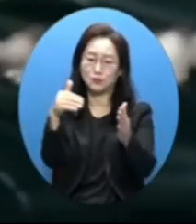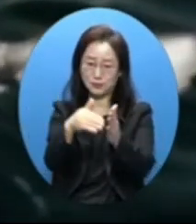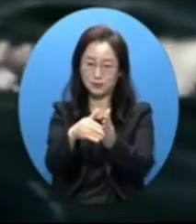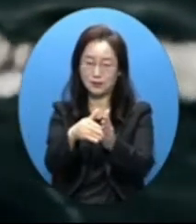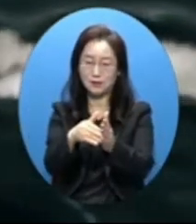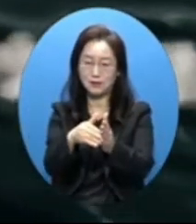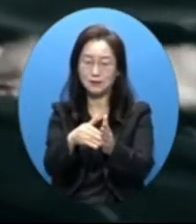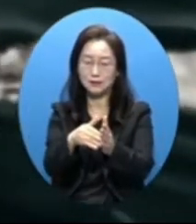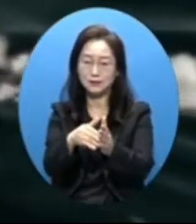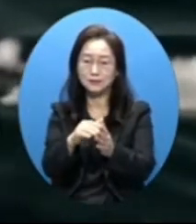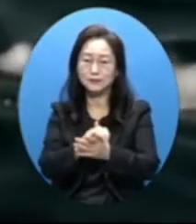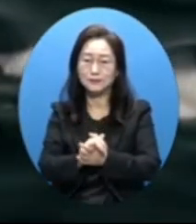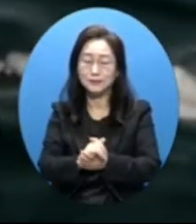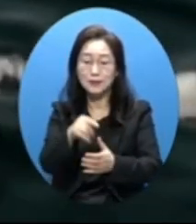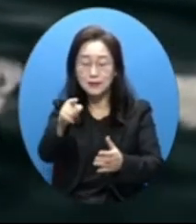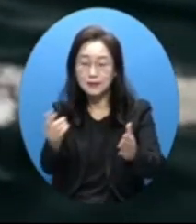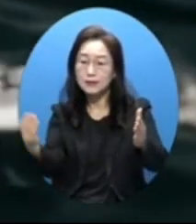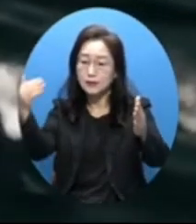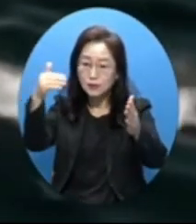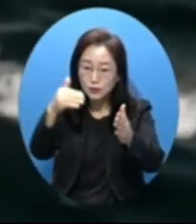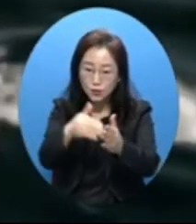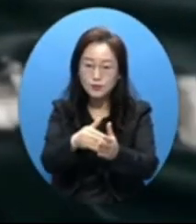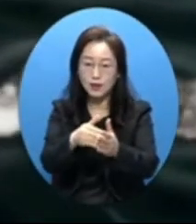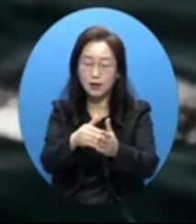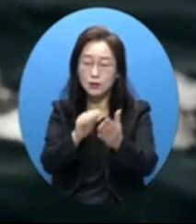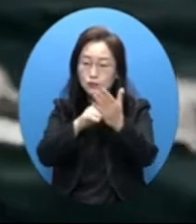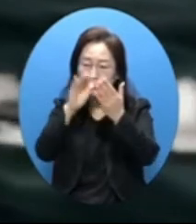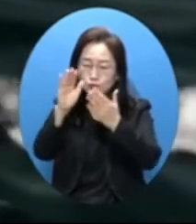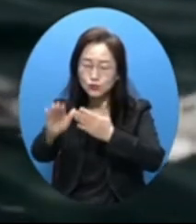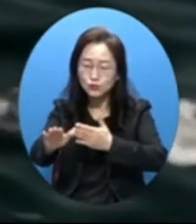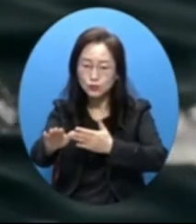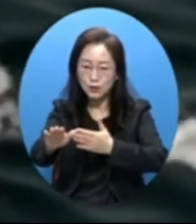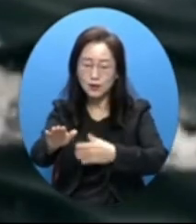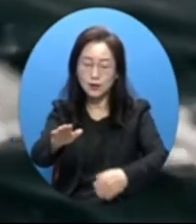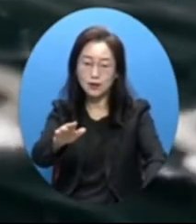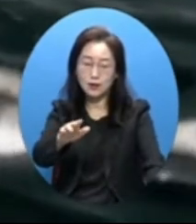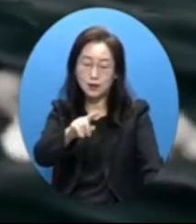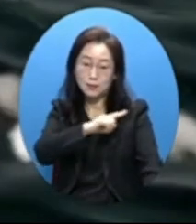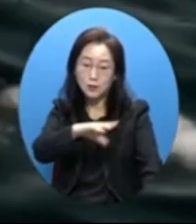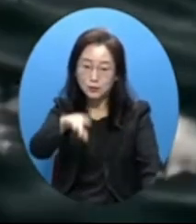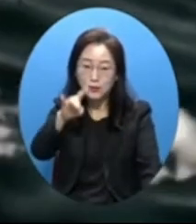저들이 이곳에 도착하자마자 제일 먼저 한 일이